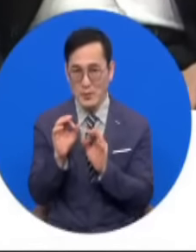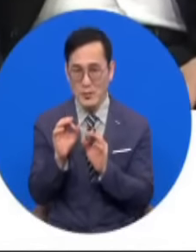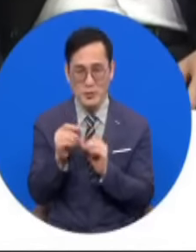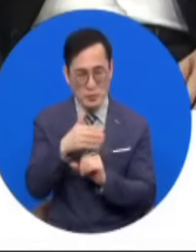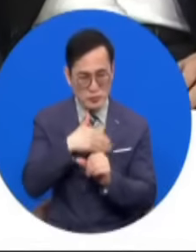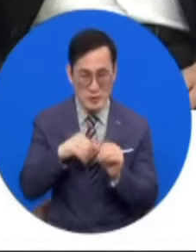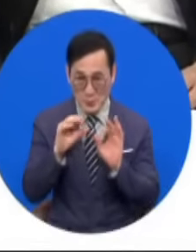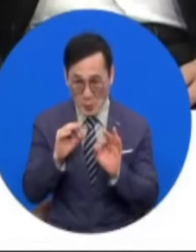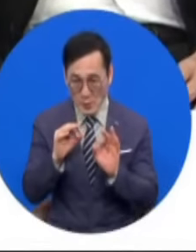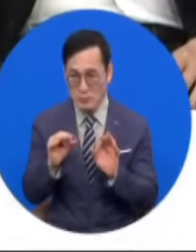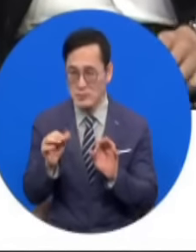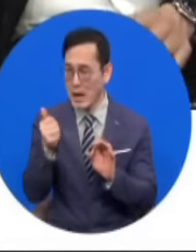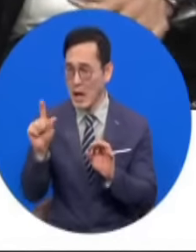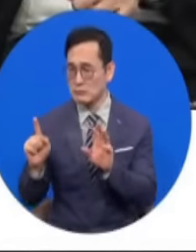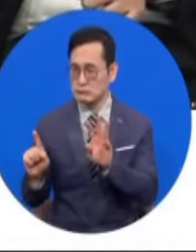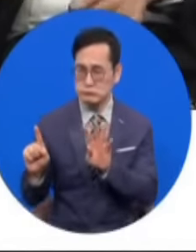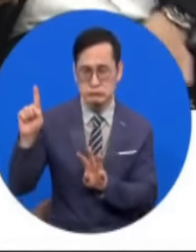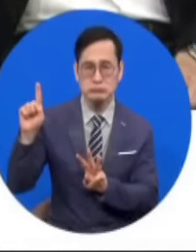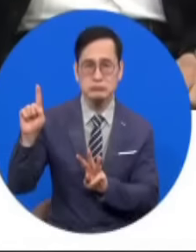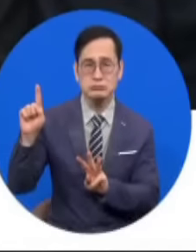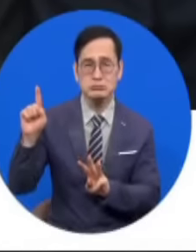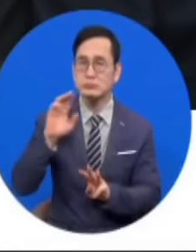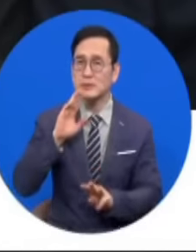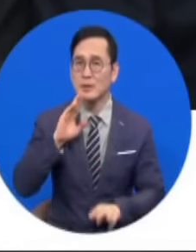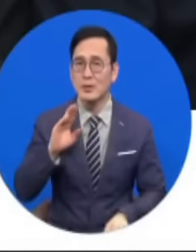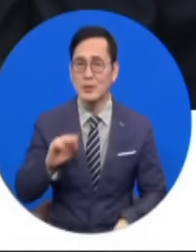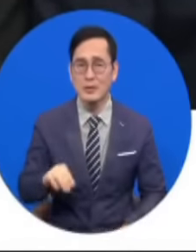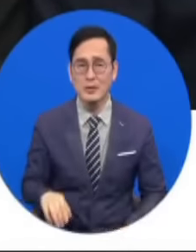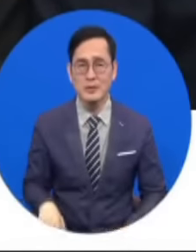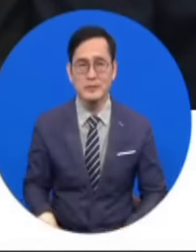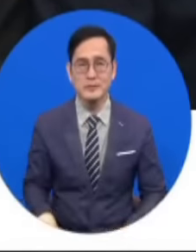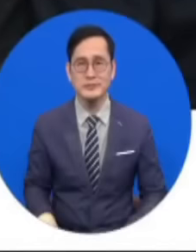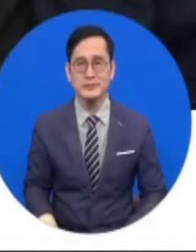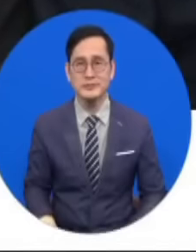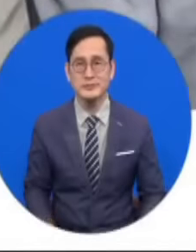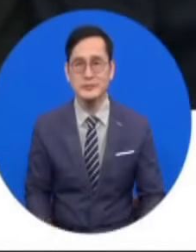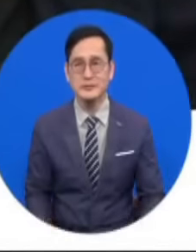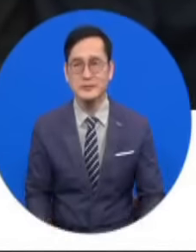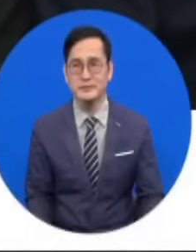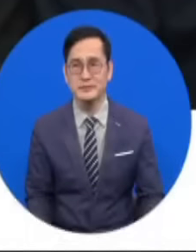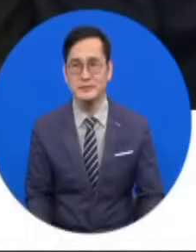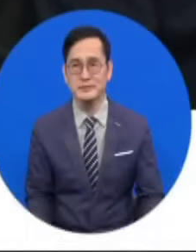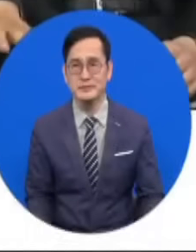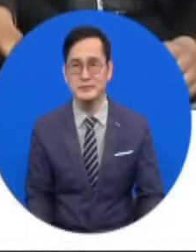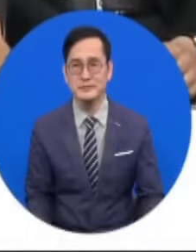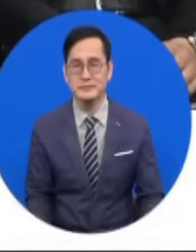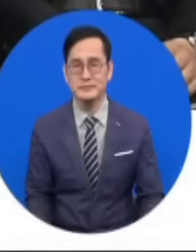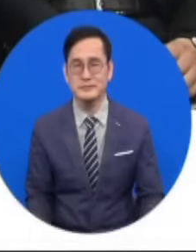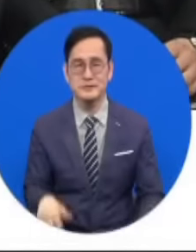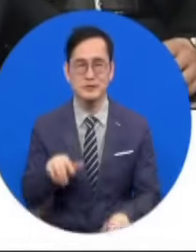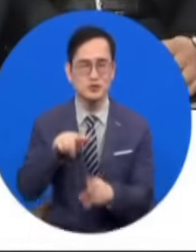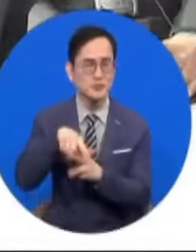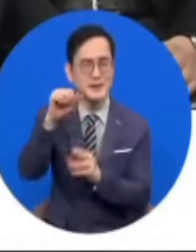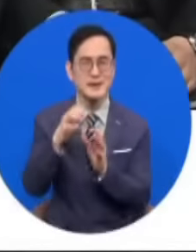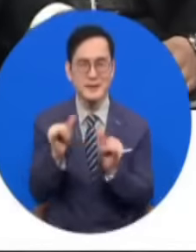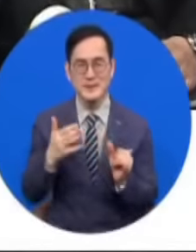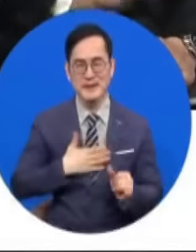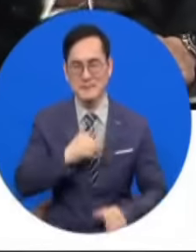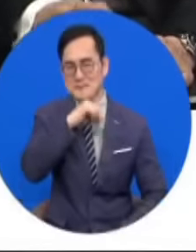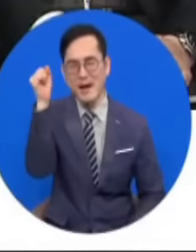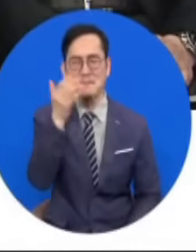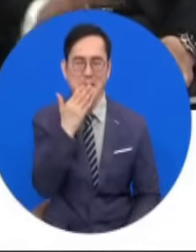동일하거나 결과는 다를 것이라 믿는 것인지는 모르겠지만 선거 나간 사람들 다 자기가 당신이 될 거라고 가잖아요 근데